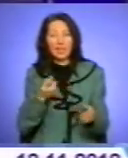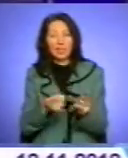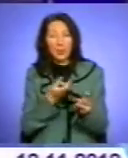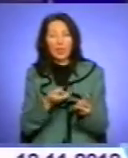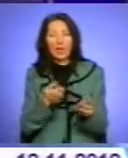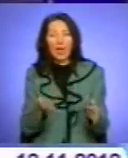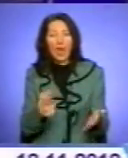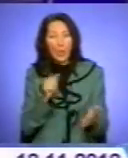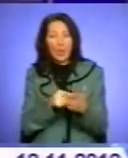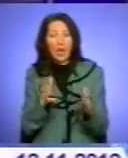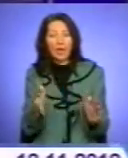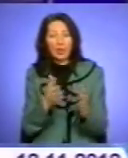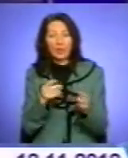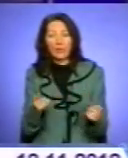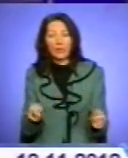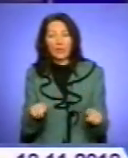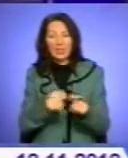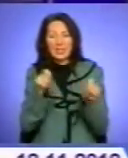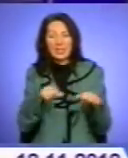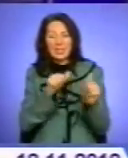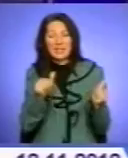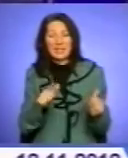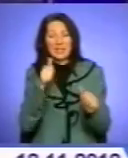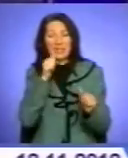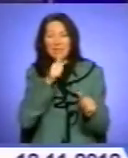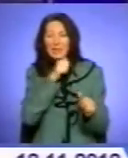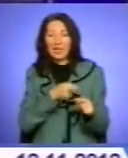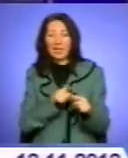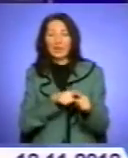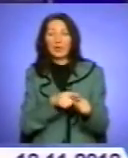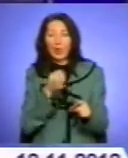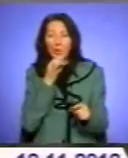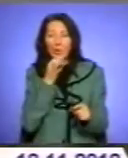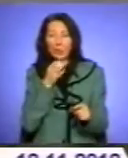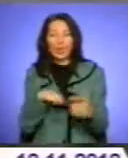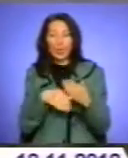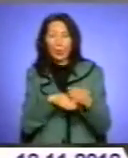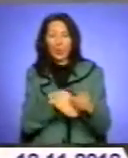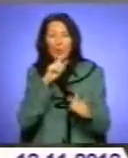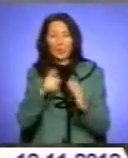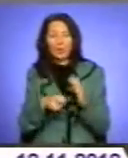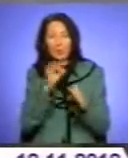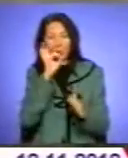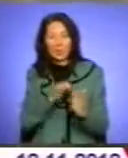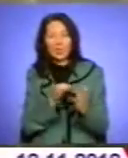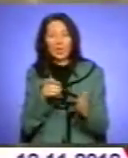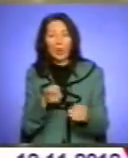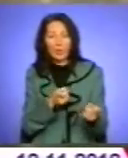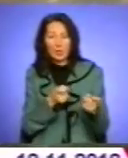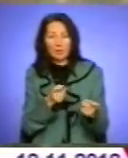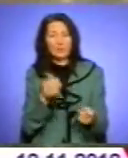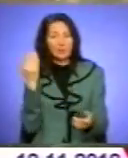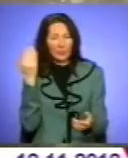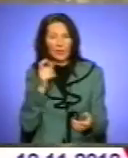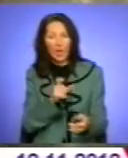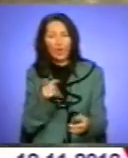цього прадавнього захоплення. Допомогли нам у цьому досвідчені мисливці. Якщо раніше люди полювали тільки для